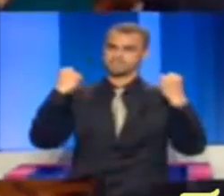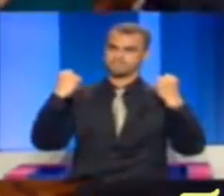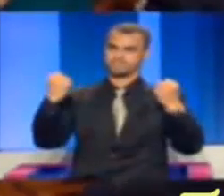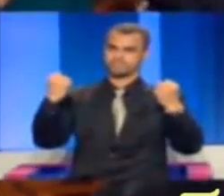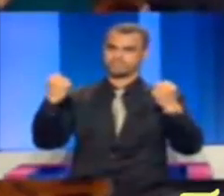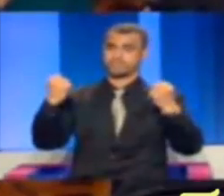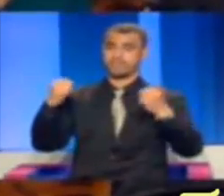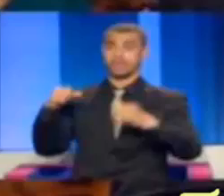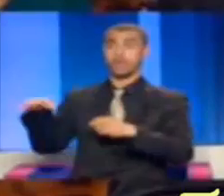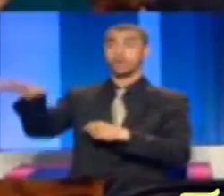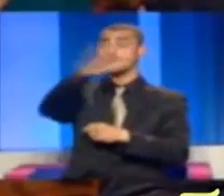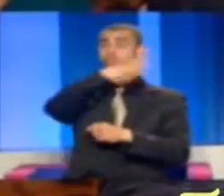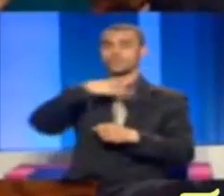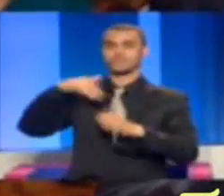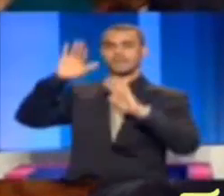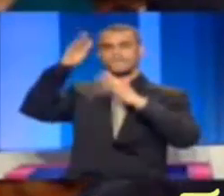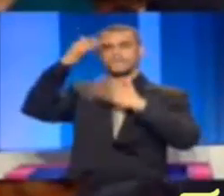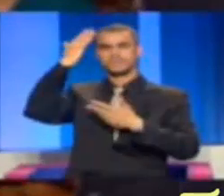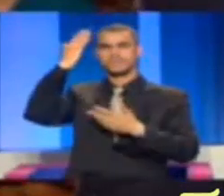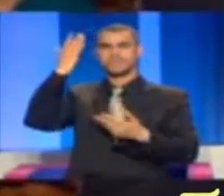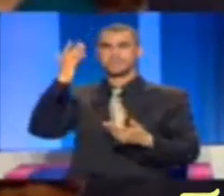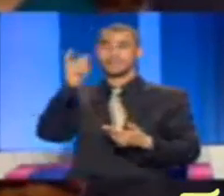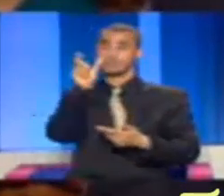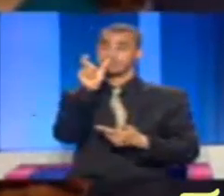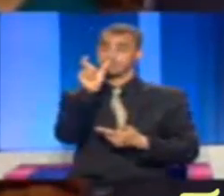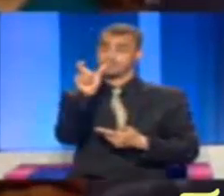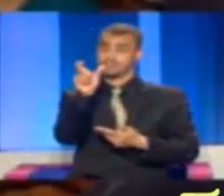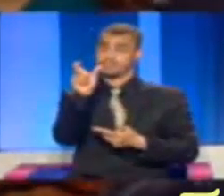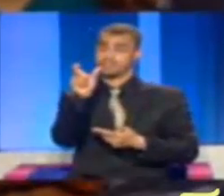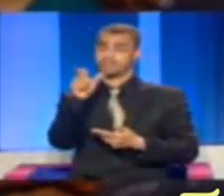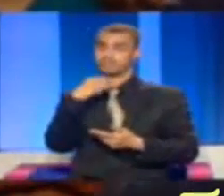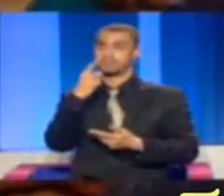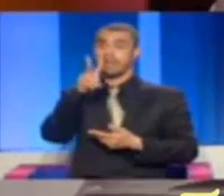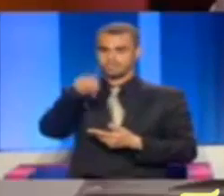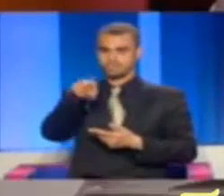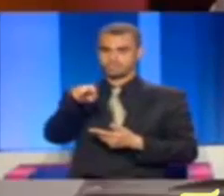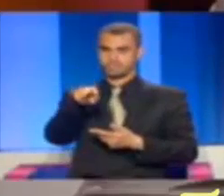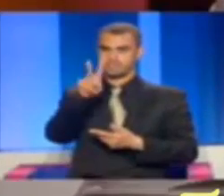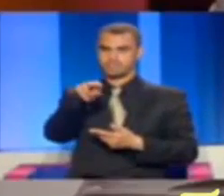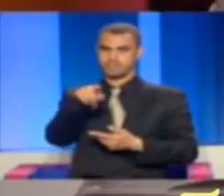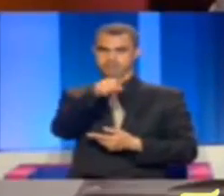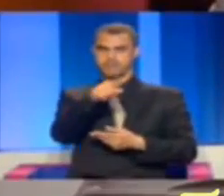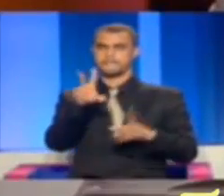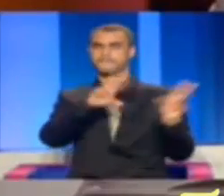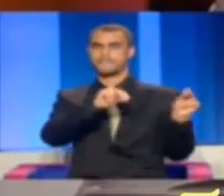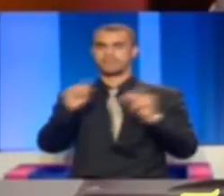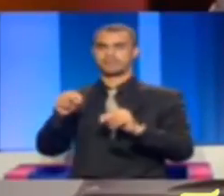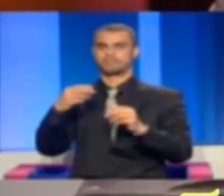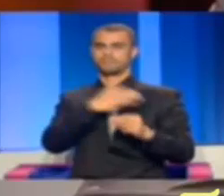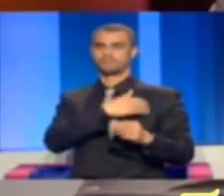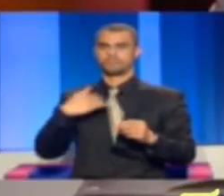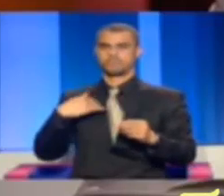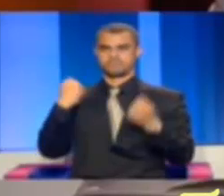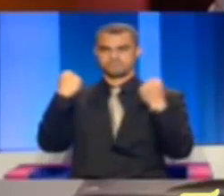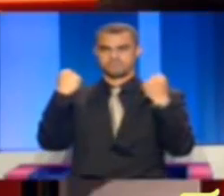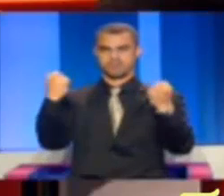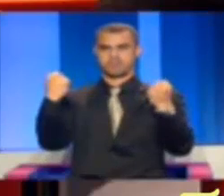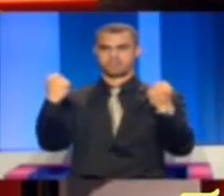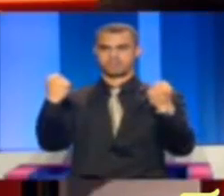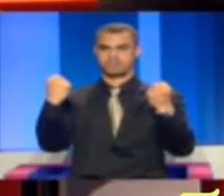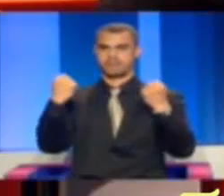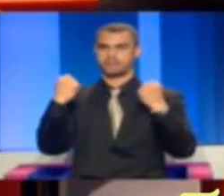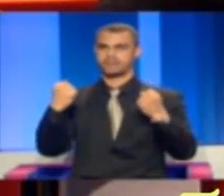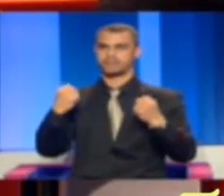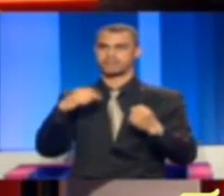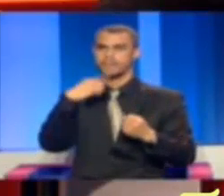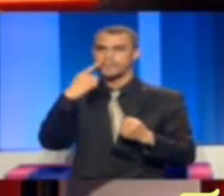المجتمع تيقول لك الرجل هو الكلمة، الإنسان تيتشد من لسانه لدرجة أنه الكلمة هي التي تعطي القيمة للإنسان. في